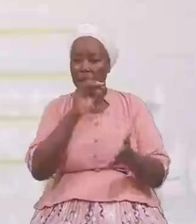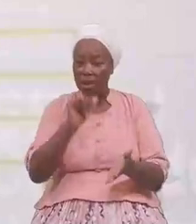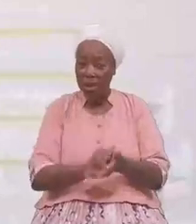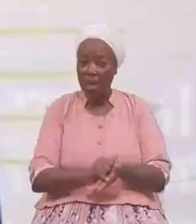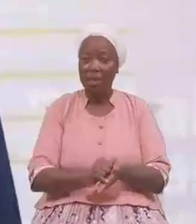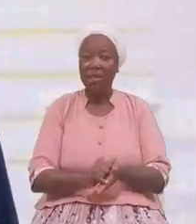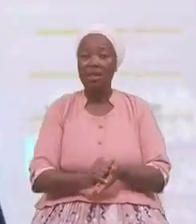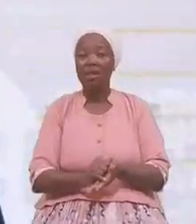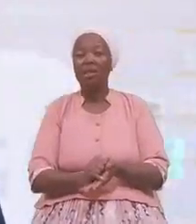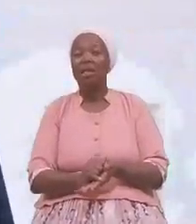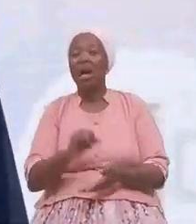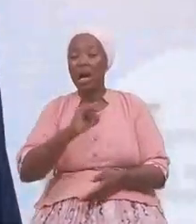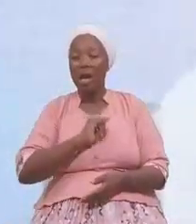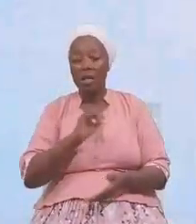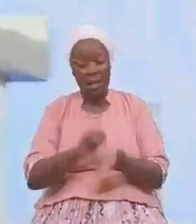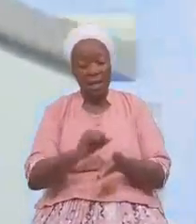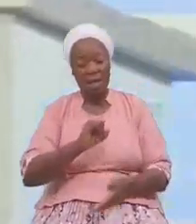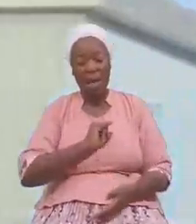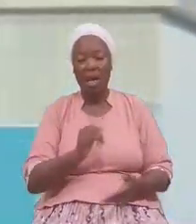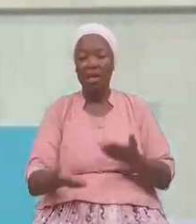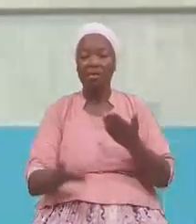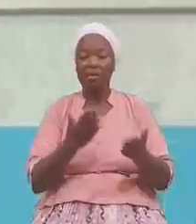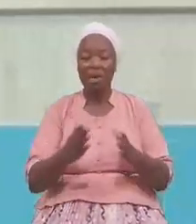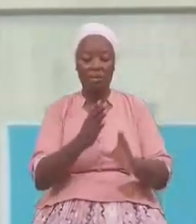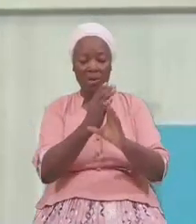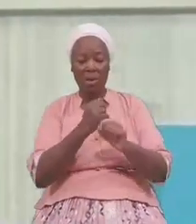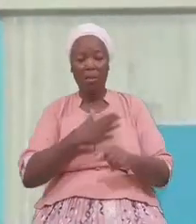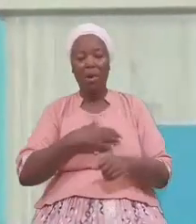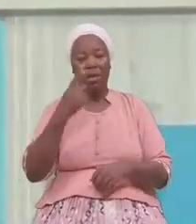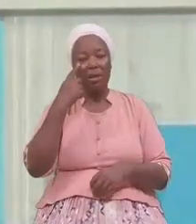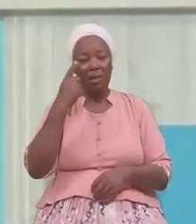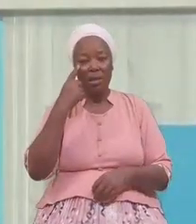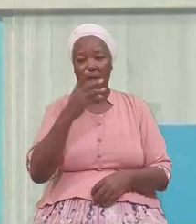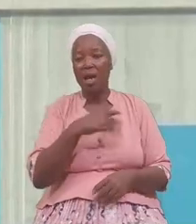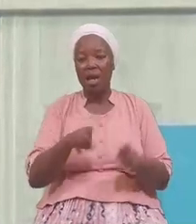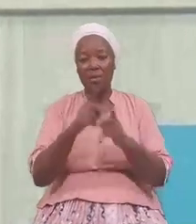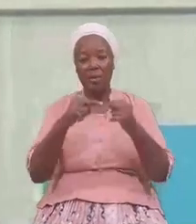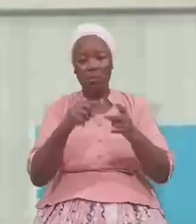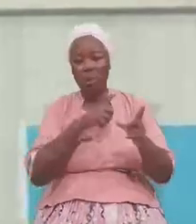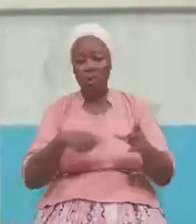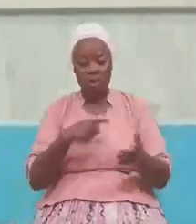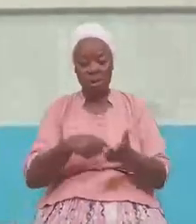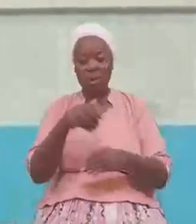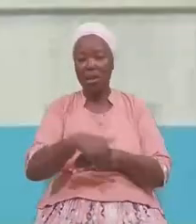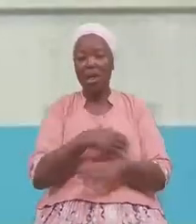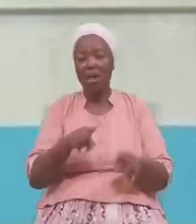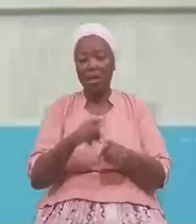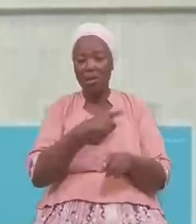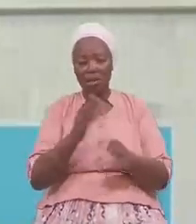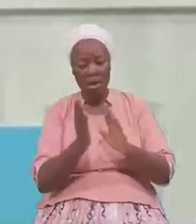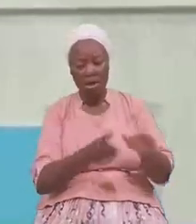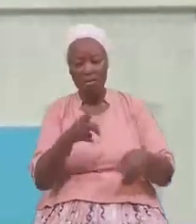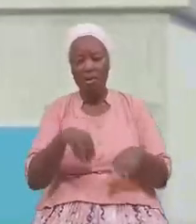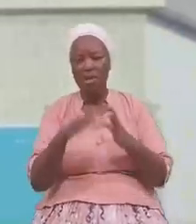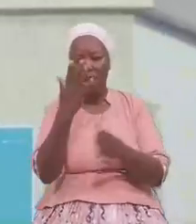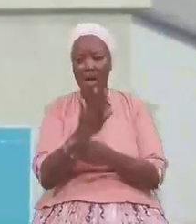Pour que je recouvre la vue. Comme tu viens au Seigneur ce soir, et tu ne laisses pas tout entre les mains de tout